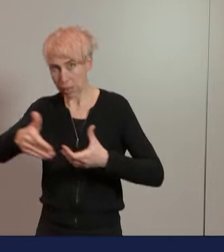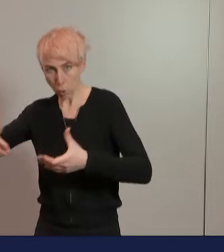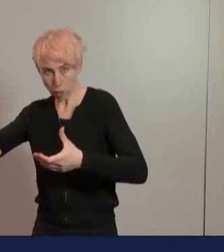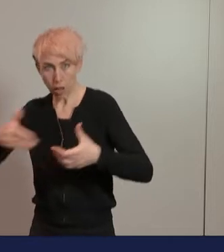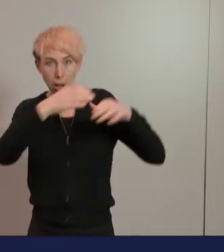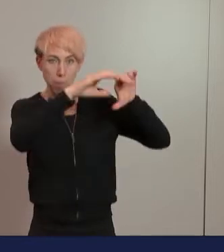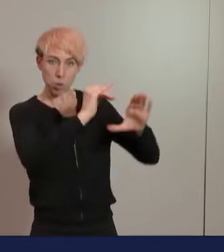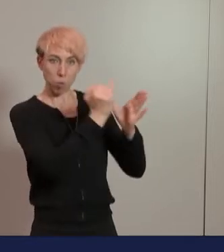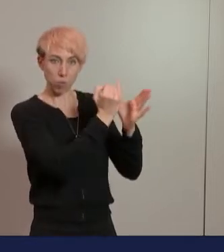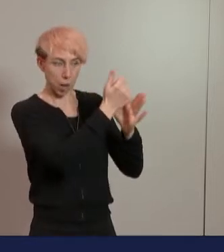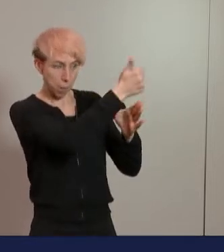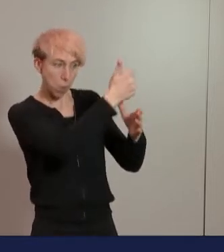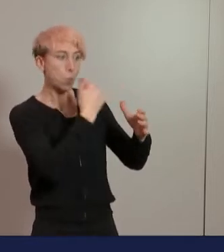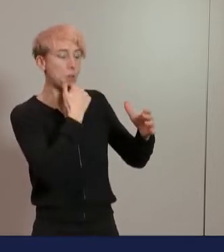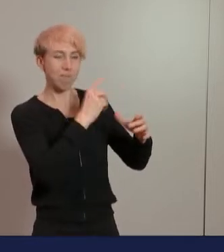l'administration fiscale pour le calcul de l'impôt.